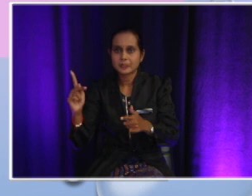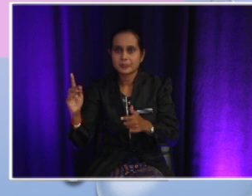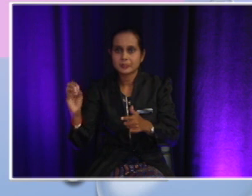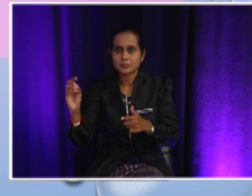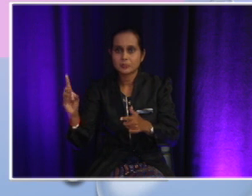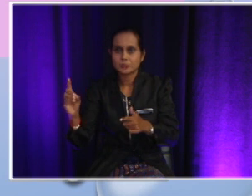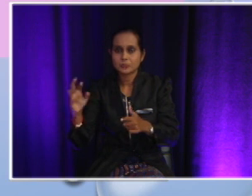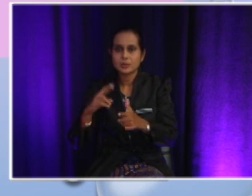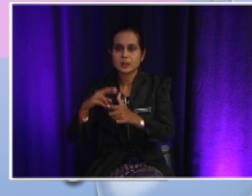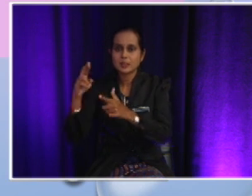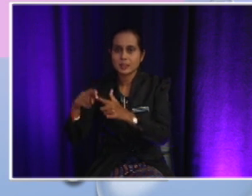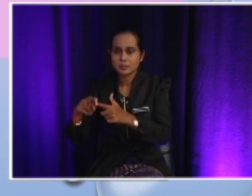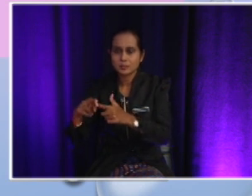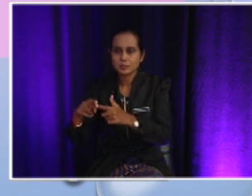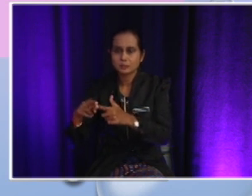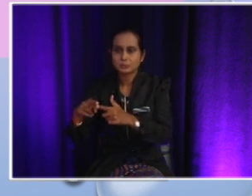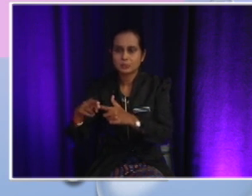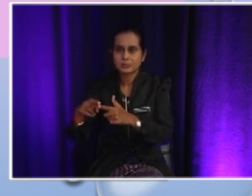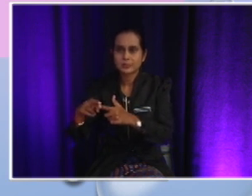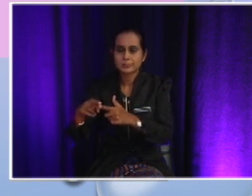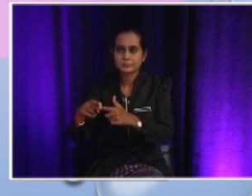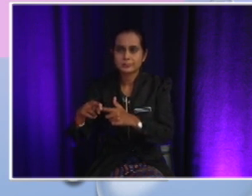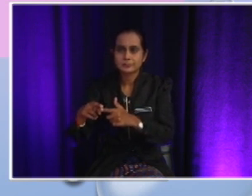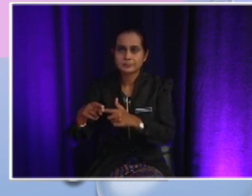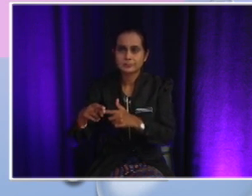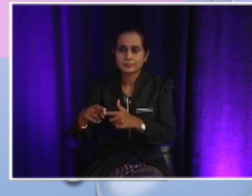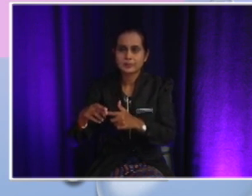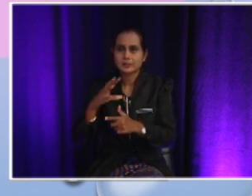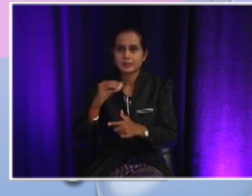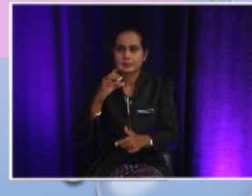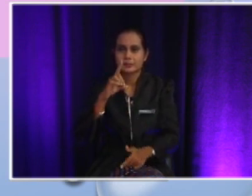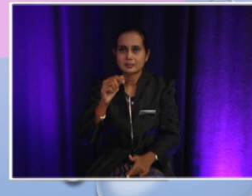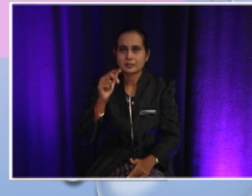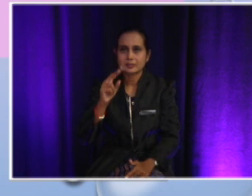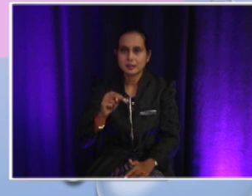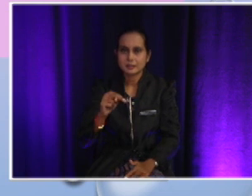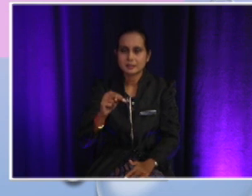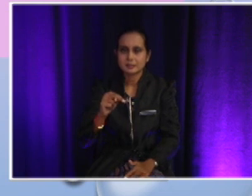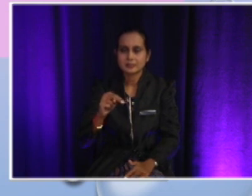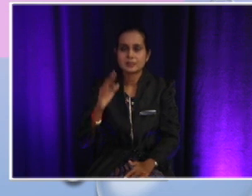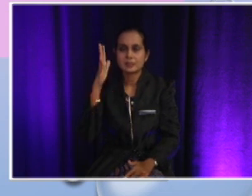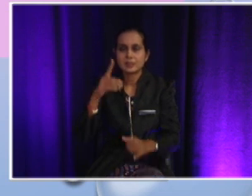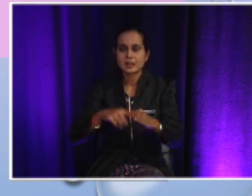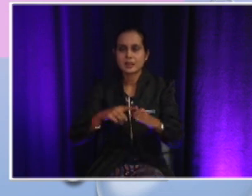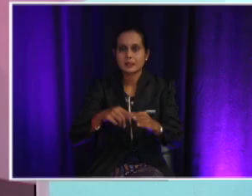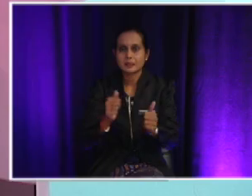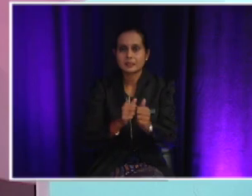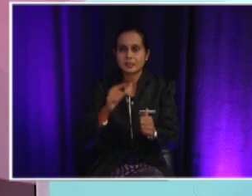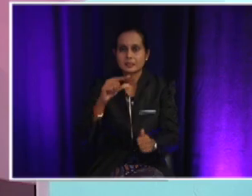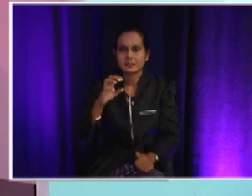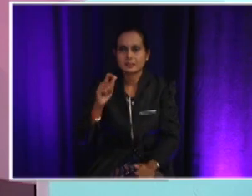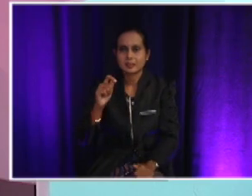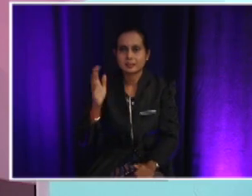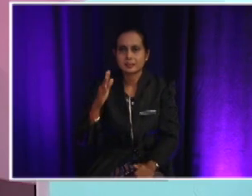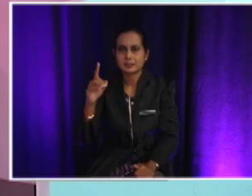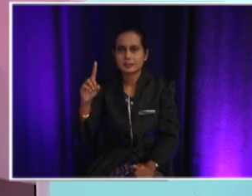adalah gate atau. Ya. Okey. Dan sini dan ni dia akan berakhir dengan gate Dan. Gate dan, pandai Fizi. Okey. So